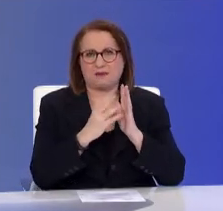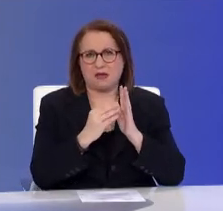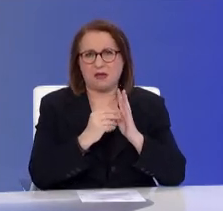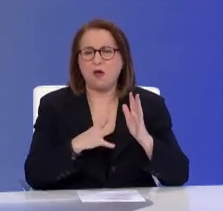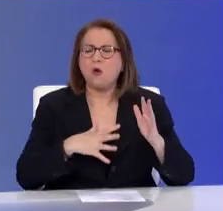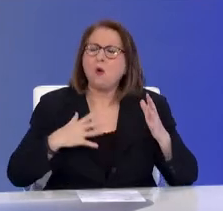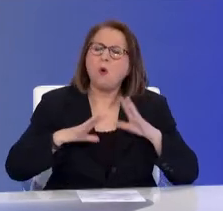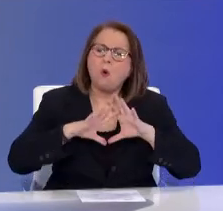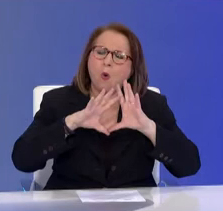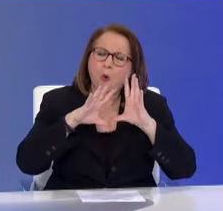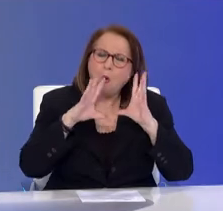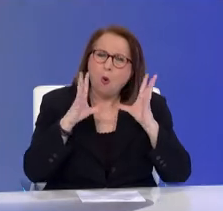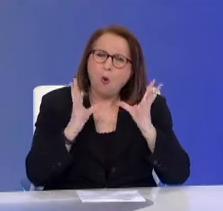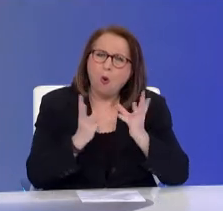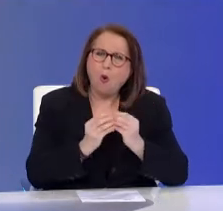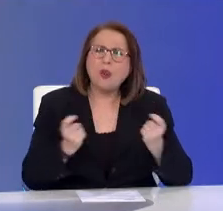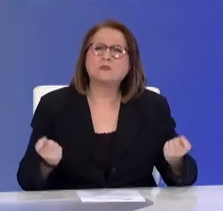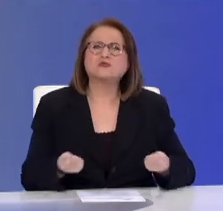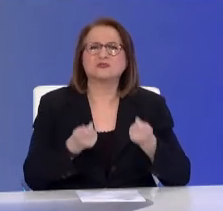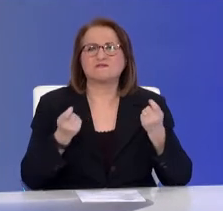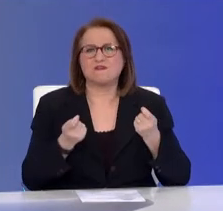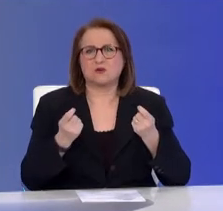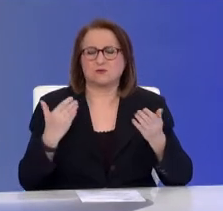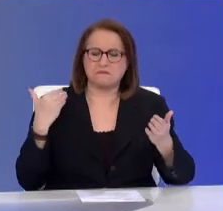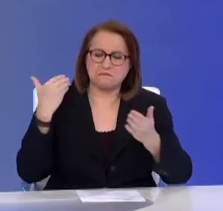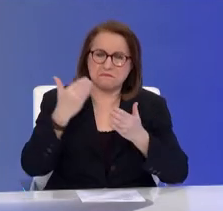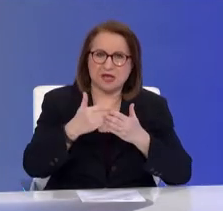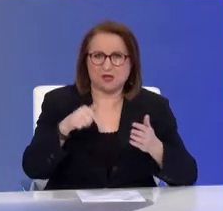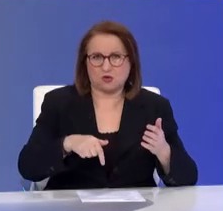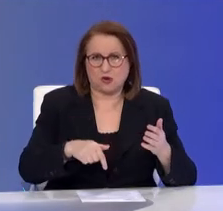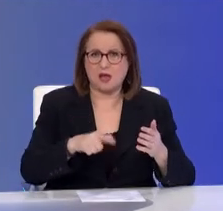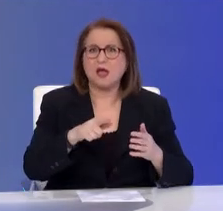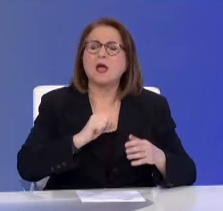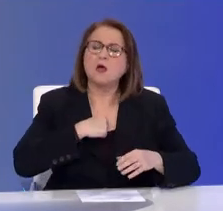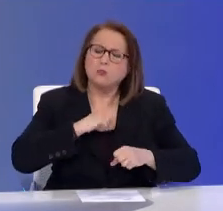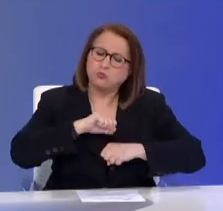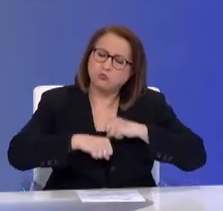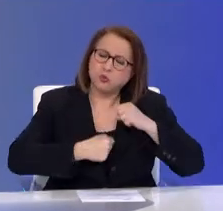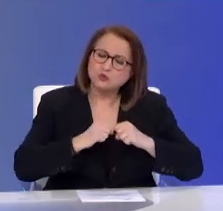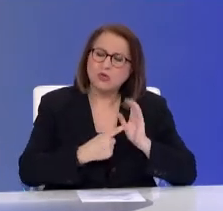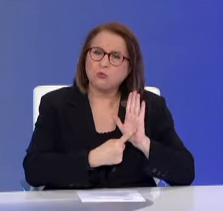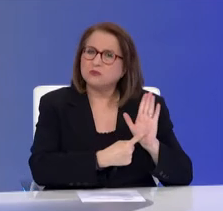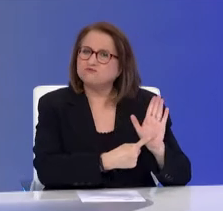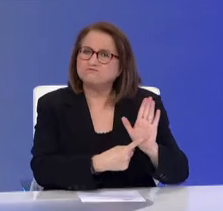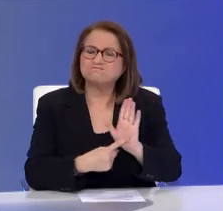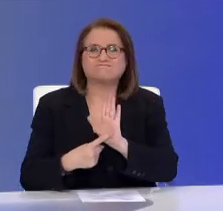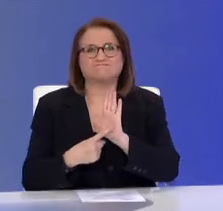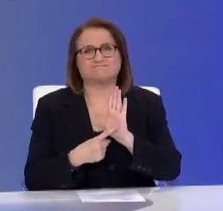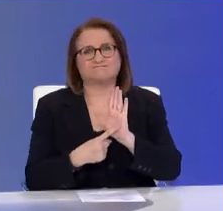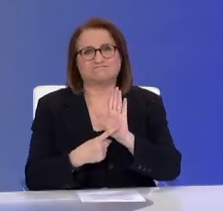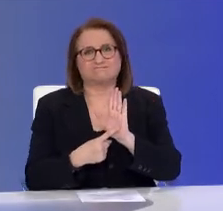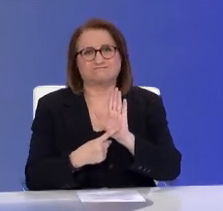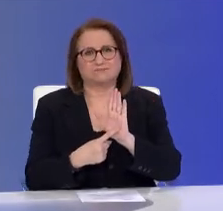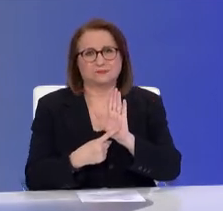όλων όσων συμβαίνουν, προσπαθώντας να συμβάλλει από